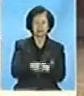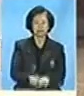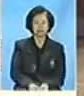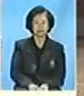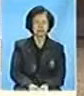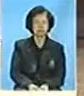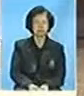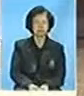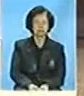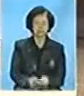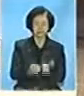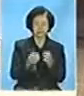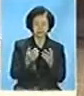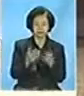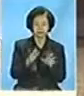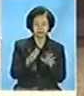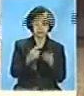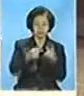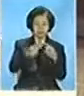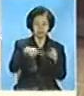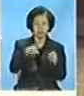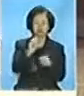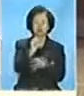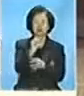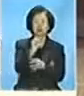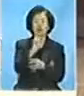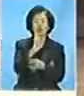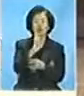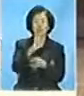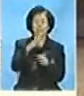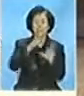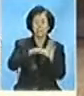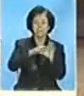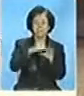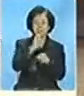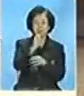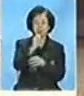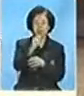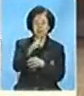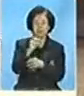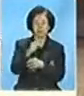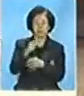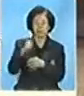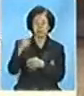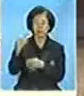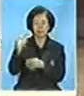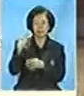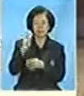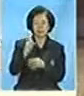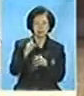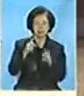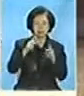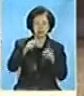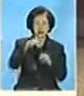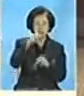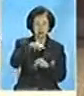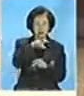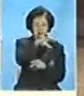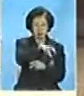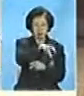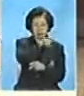จากนั้นกลับมาสอบสมัครสอบเป็นข้าราชการของกรมการปกครอง